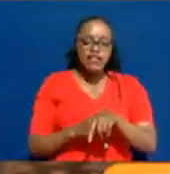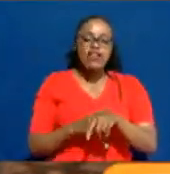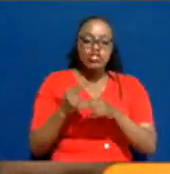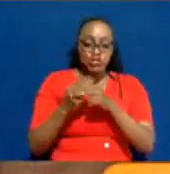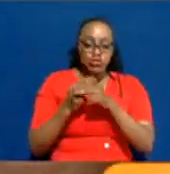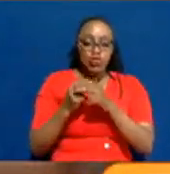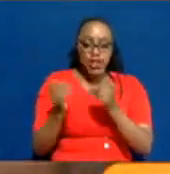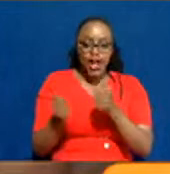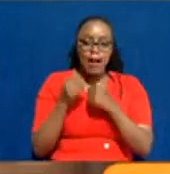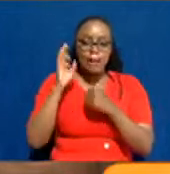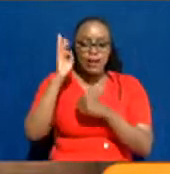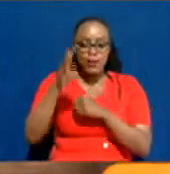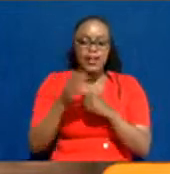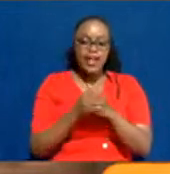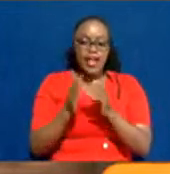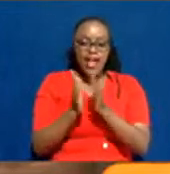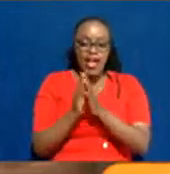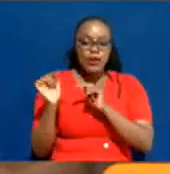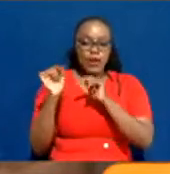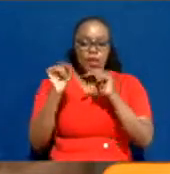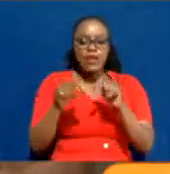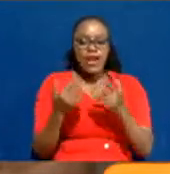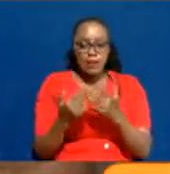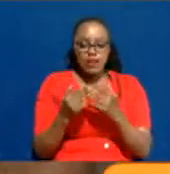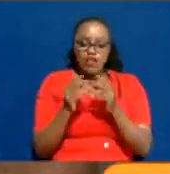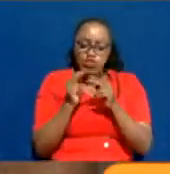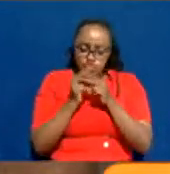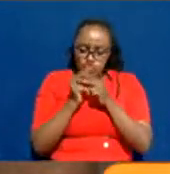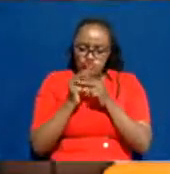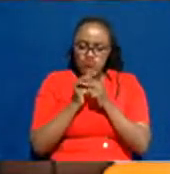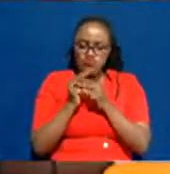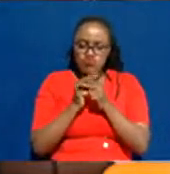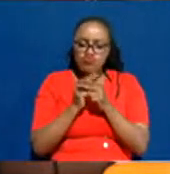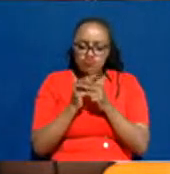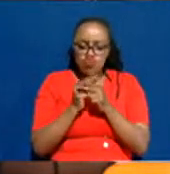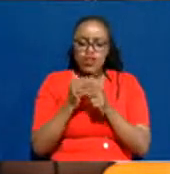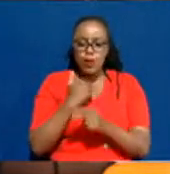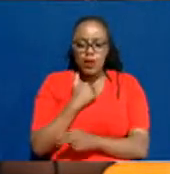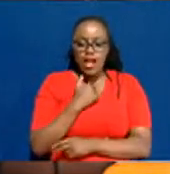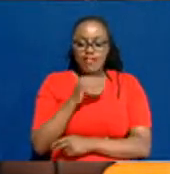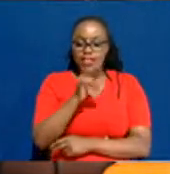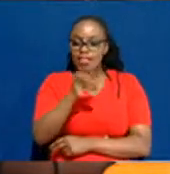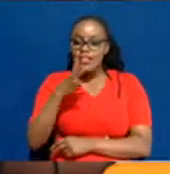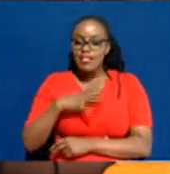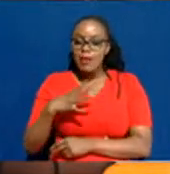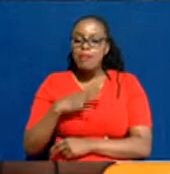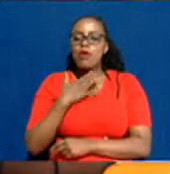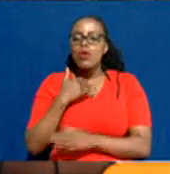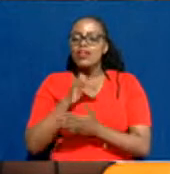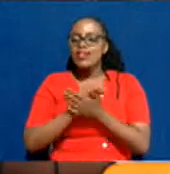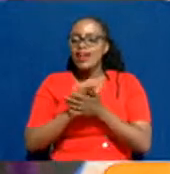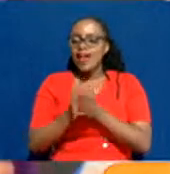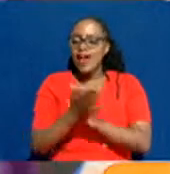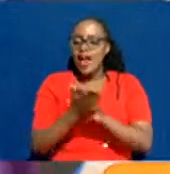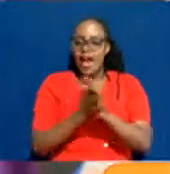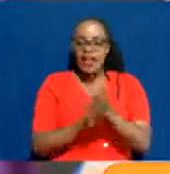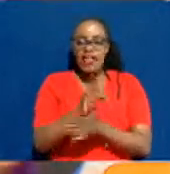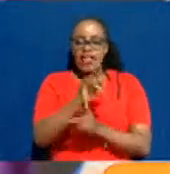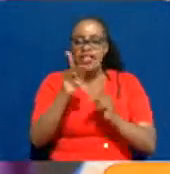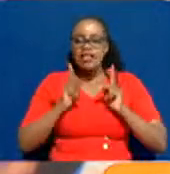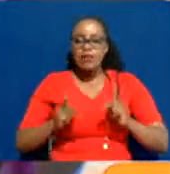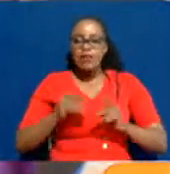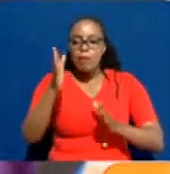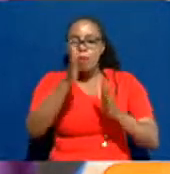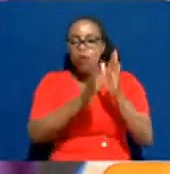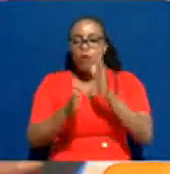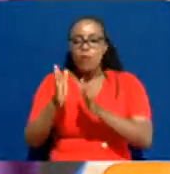inakuja. Na inakuja hivi karibuni. Hawa watu hakuna kitu wanataka. Hii ni watu wanapanga